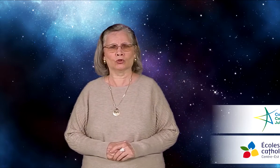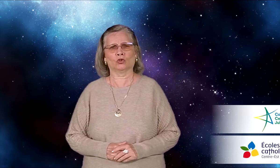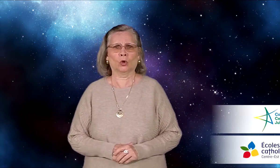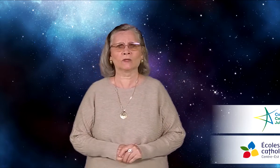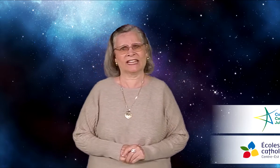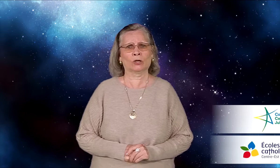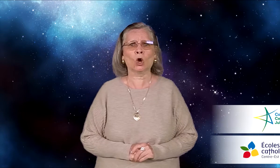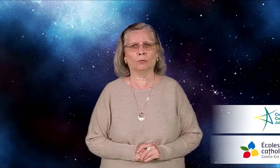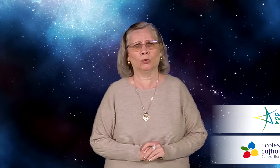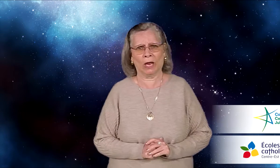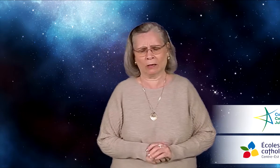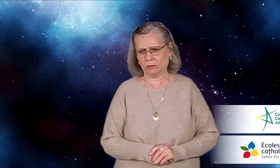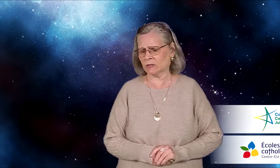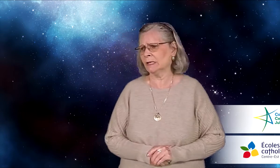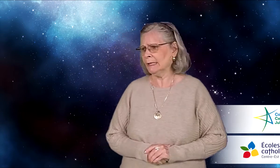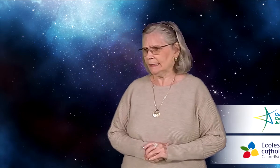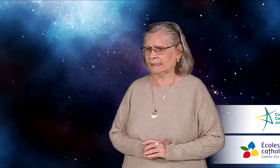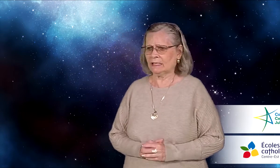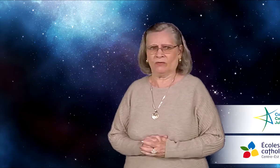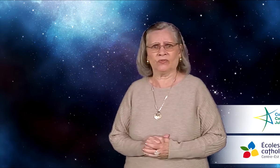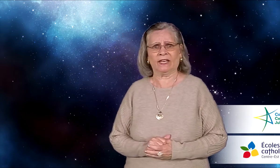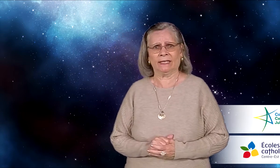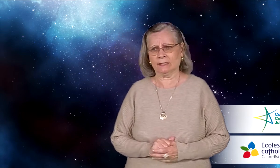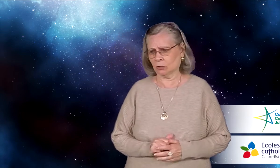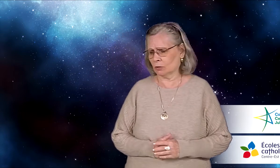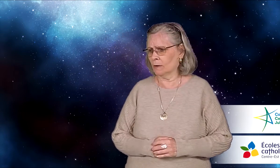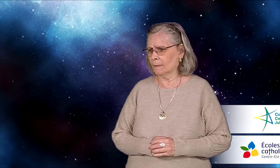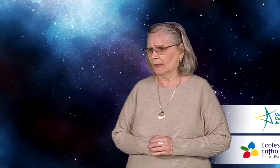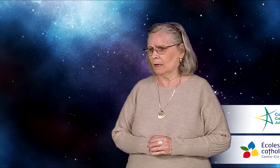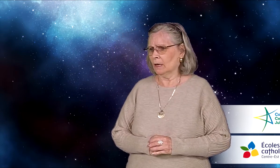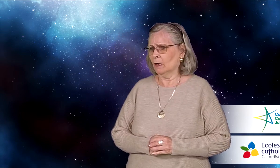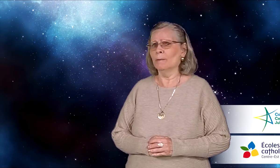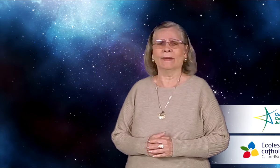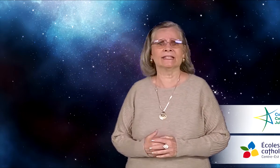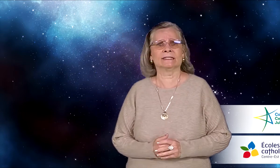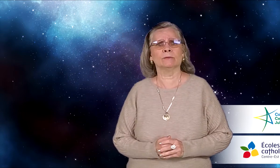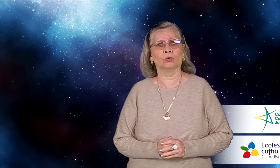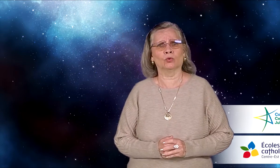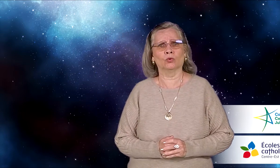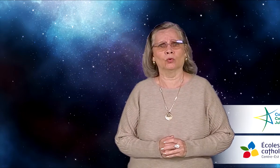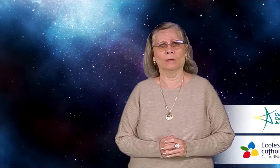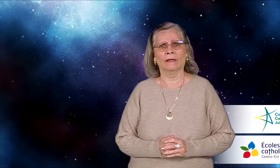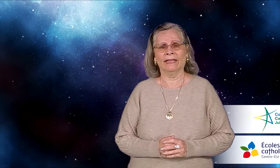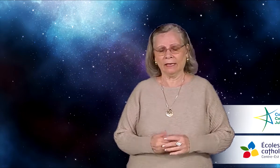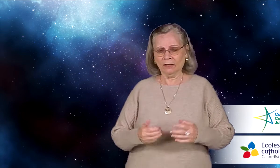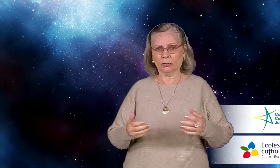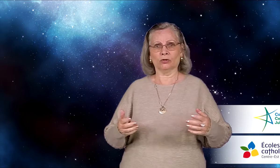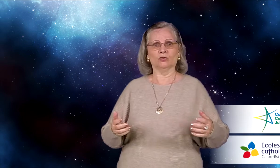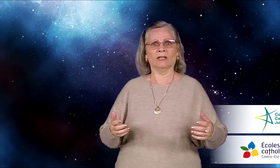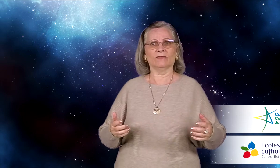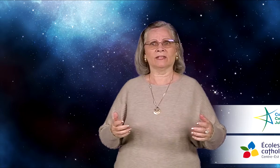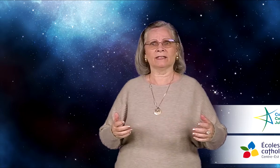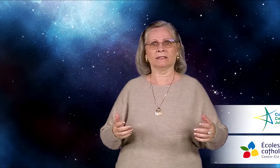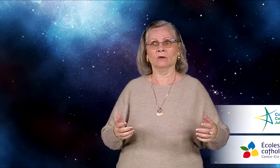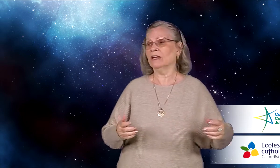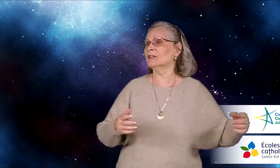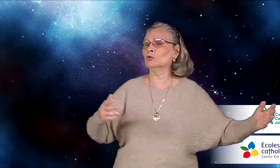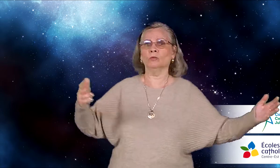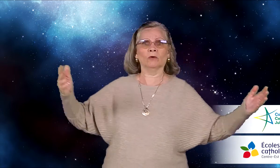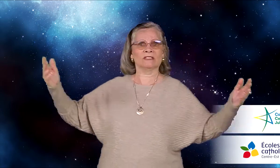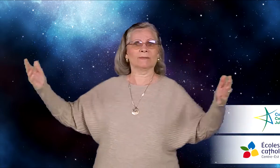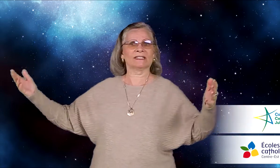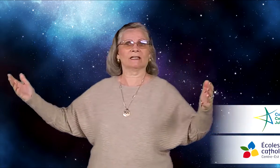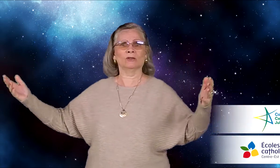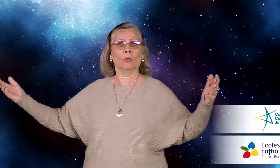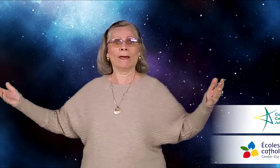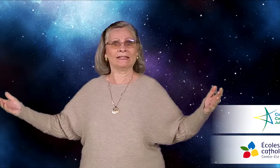plus que selon sa corpulence. C'est vrai ça. Merci beaucoup. Et là, elle a reçu l'invitation. Et